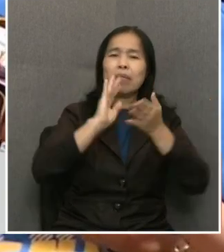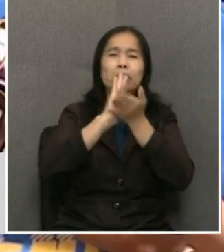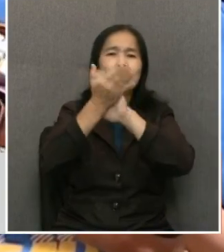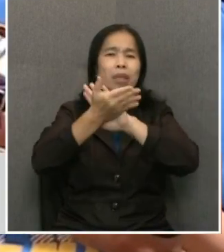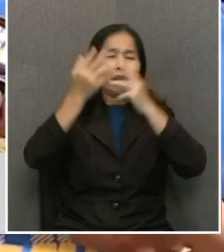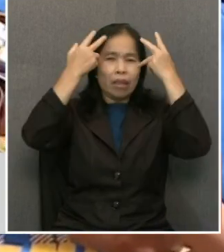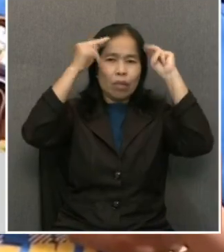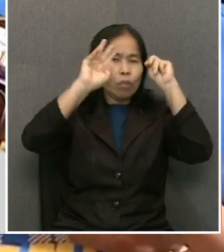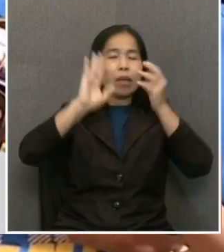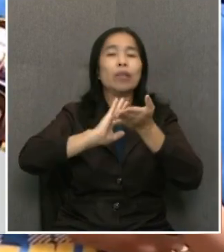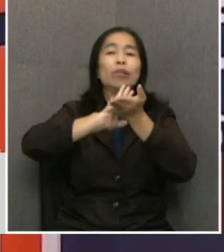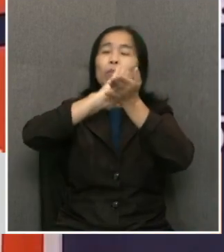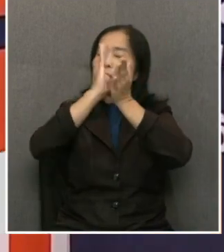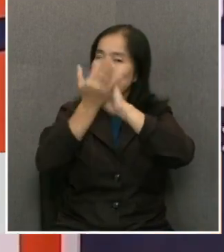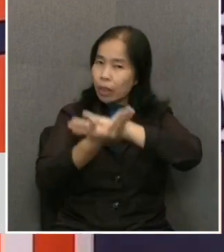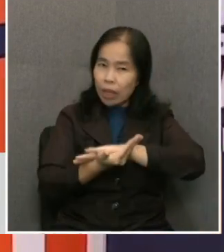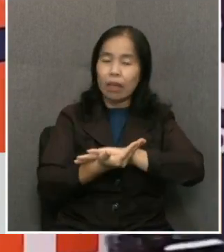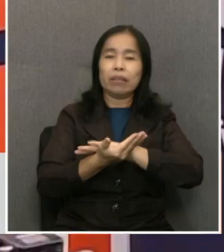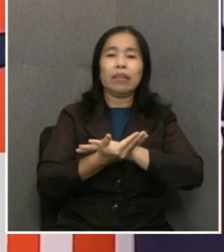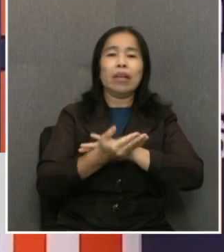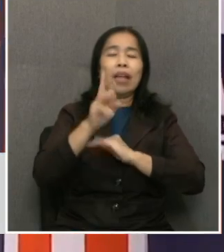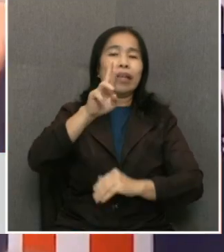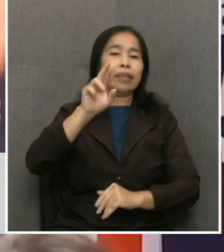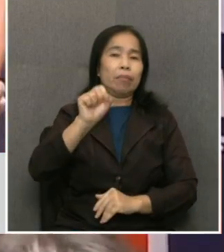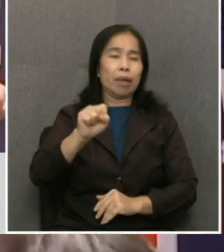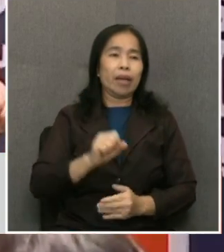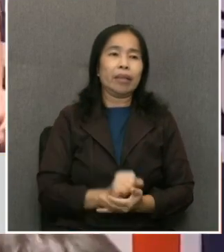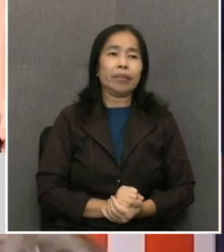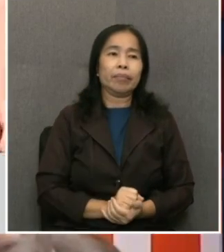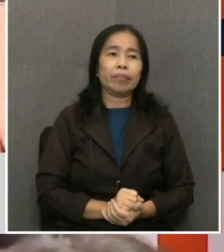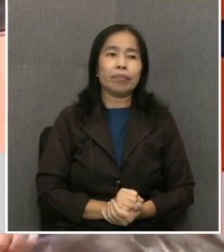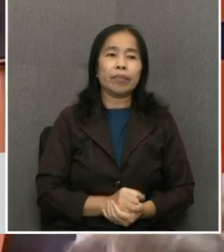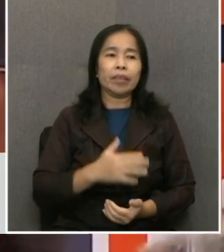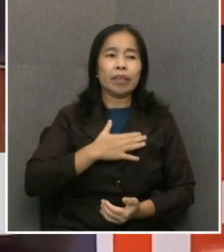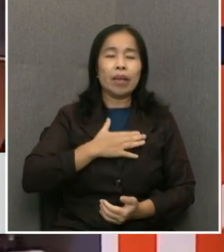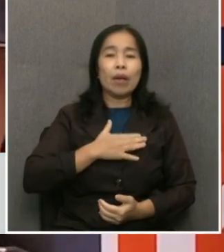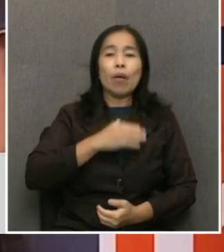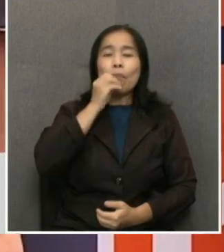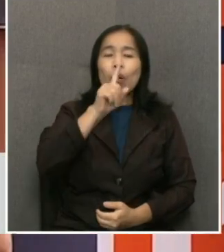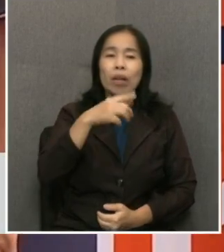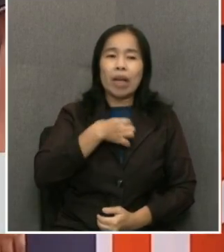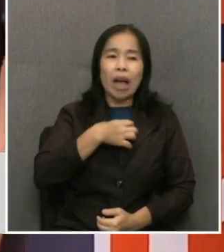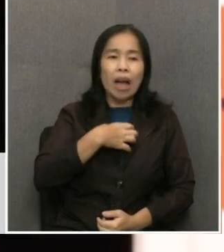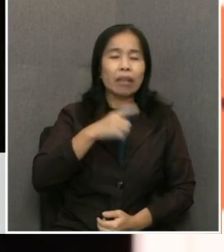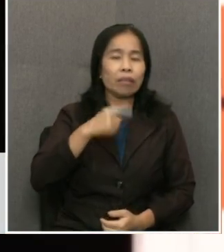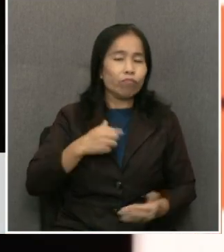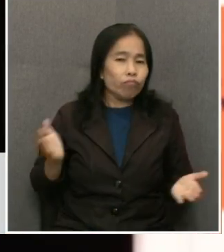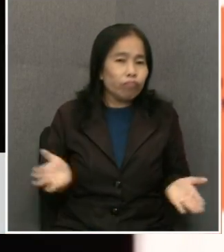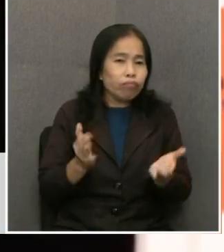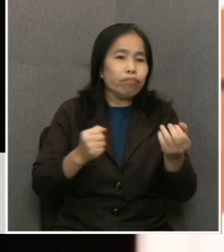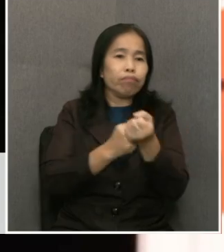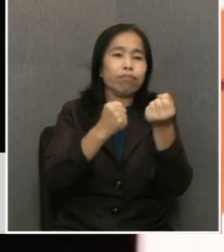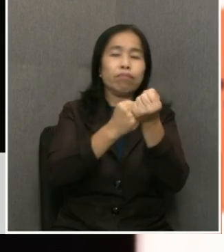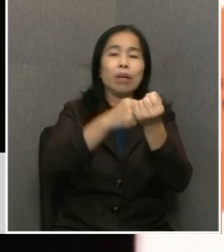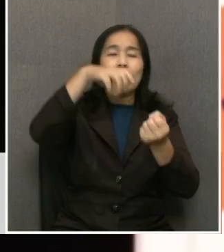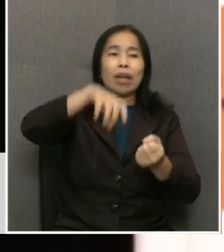นตรีแต่รวมถึงการเปลี่ยนรัฐสภาด้วยค่ะ นายปฏิพัฒน์เนี่ยมีความตั้งใจนะครับที่จะผลักดันรัฐสภาไทย